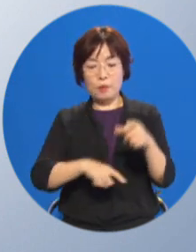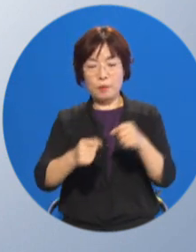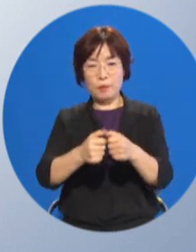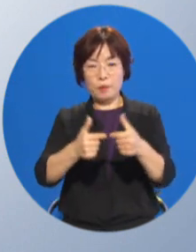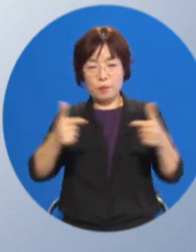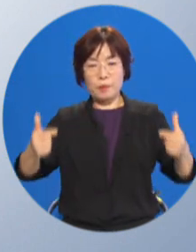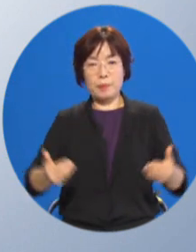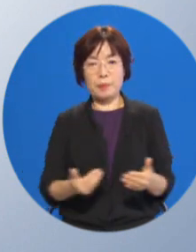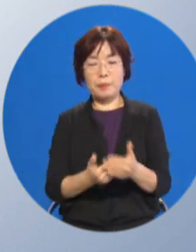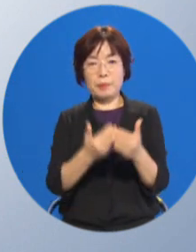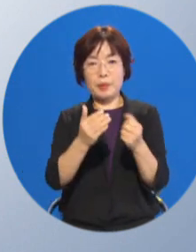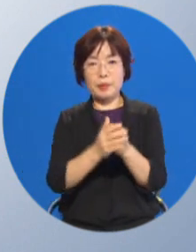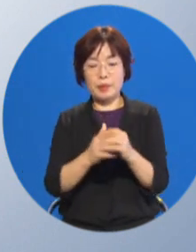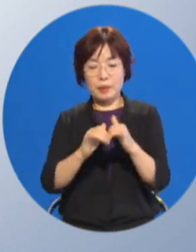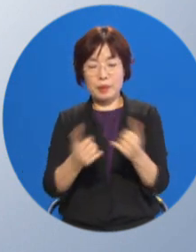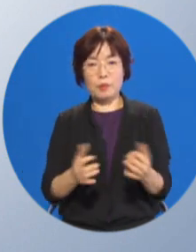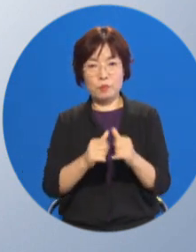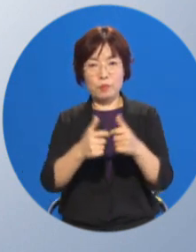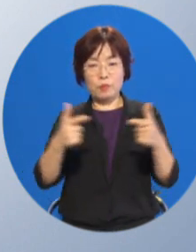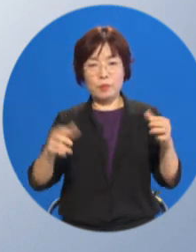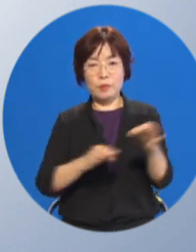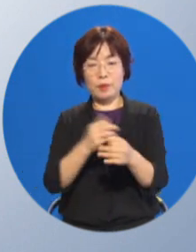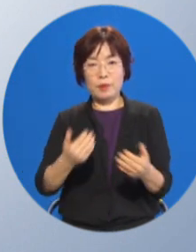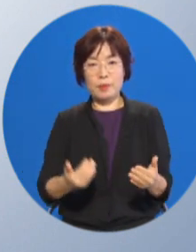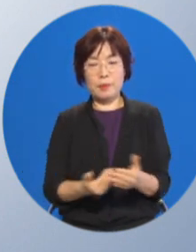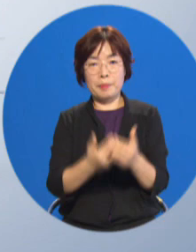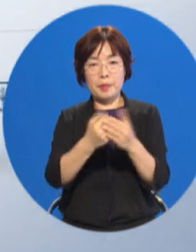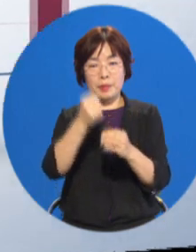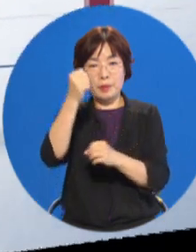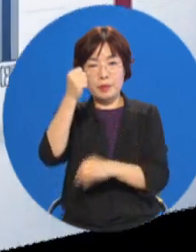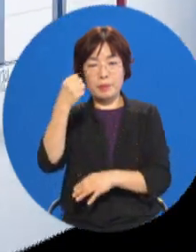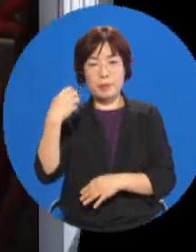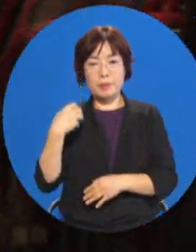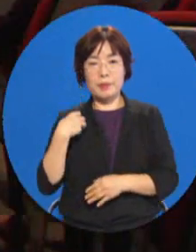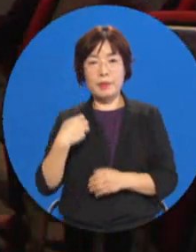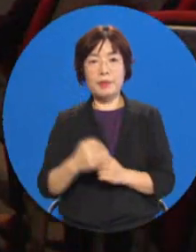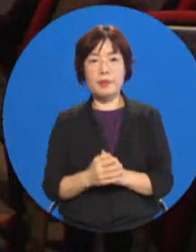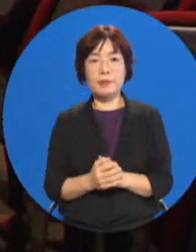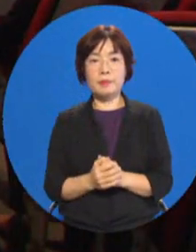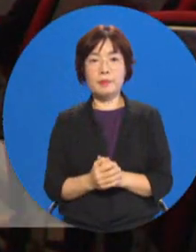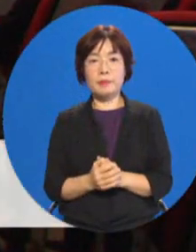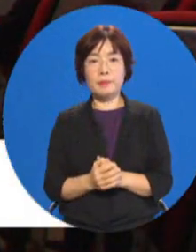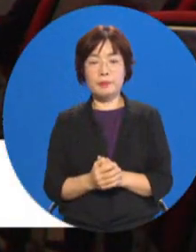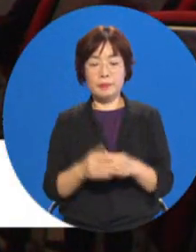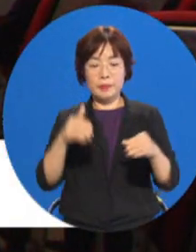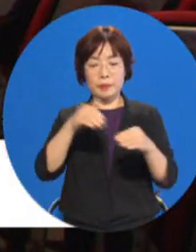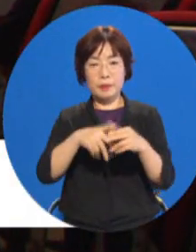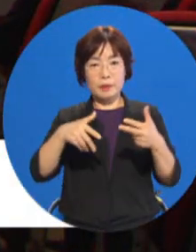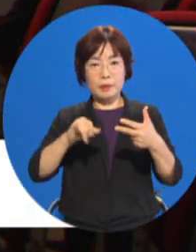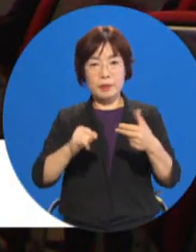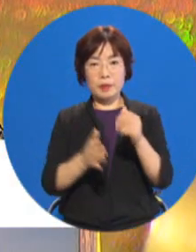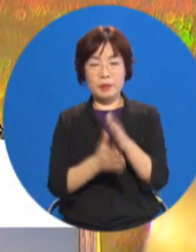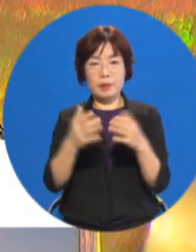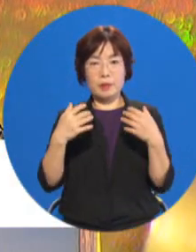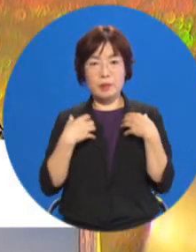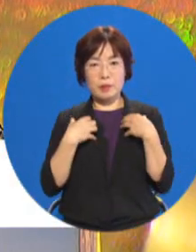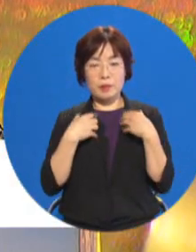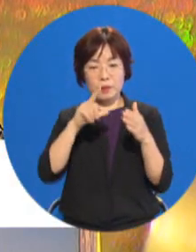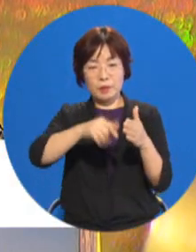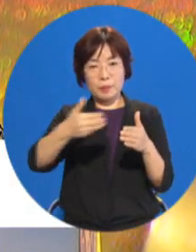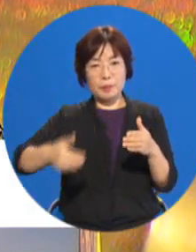띄게 늘어나 인구 유입과 경제 성장에 발판을 마련하고 있습니다. 민선 7기 광양시 역시 이런 흐름에